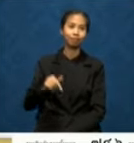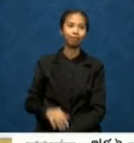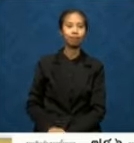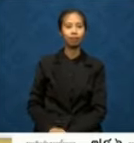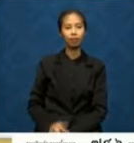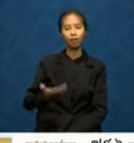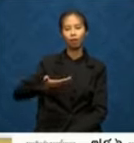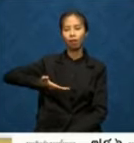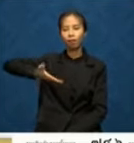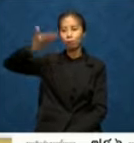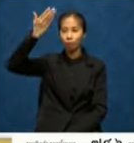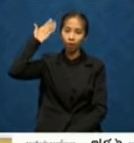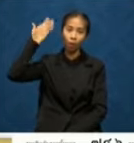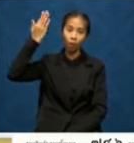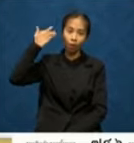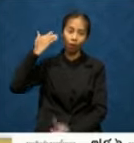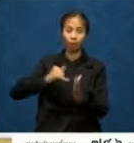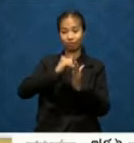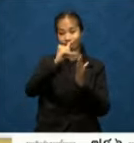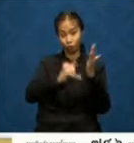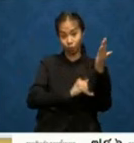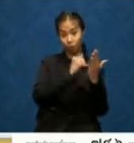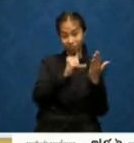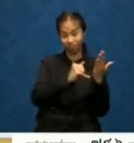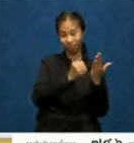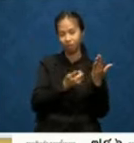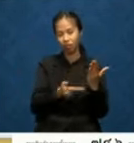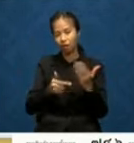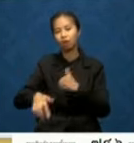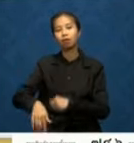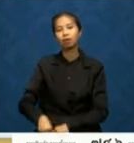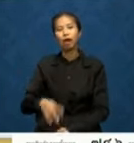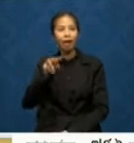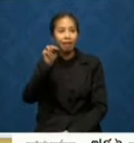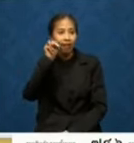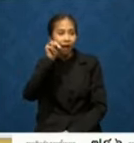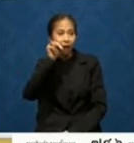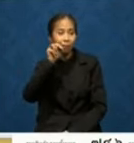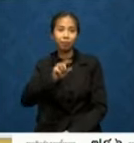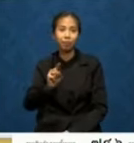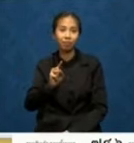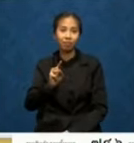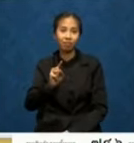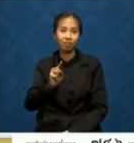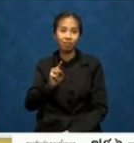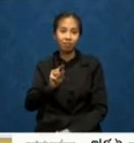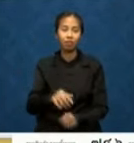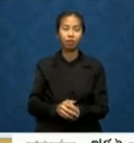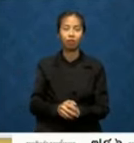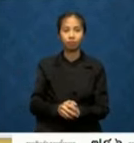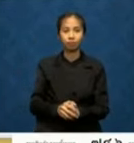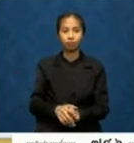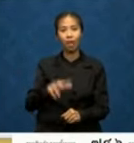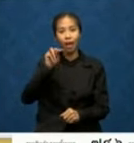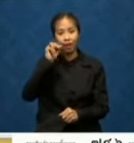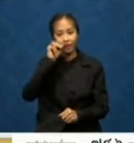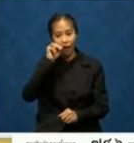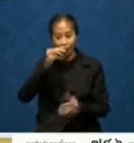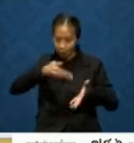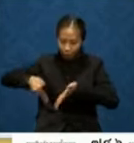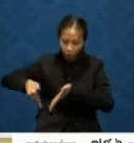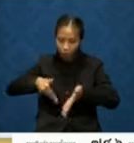ในอดีตนะครับประชาชนในชนบทเราใช้น้ำอุปโภคบริโภคเนี่ยจากห้วย